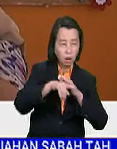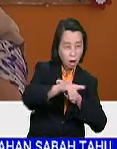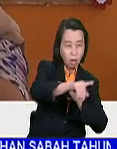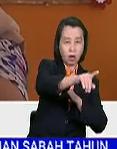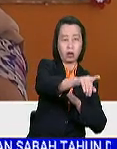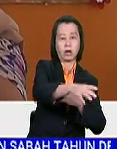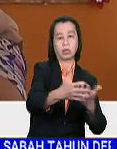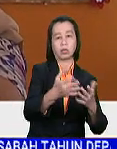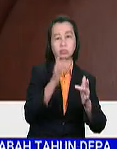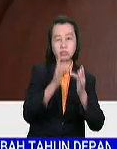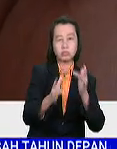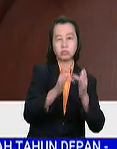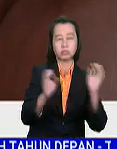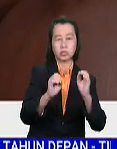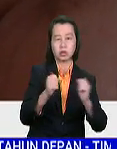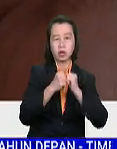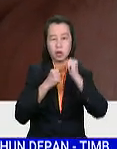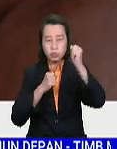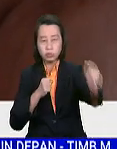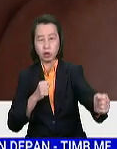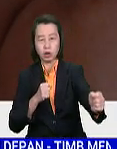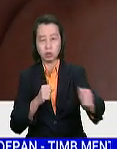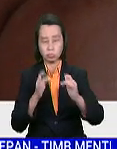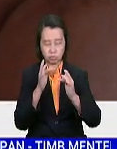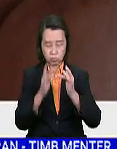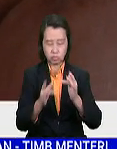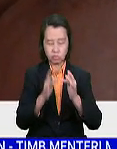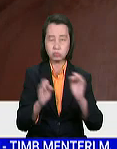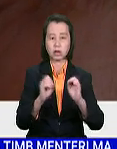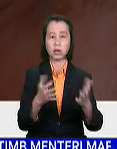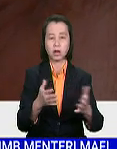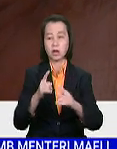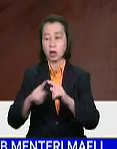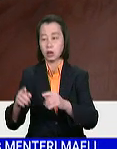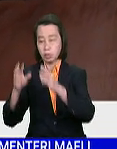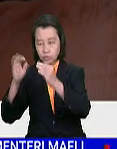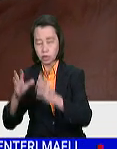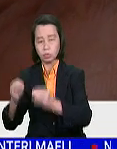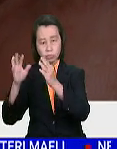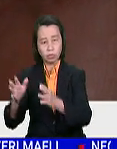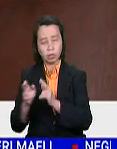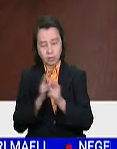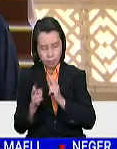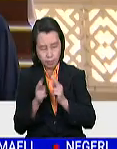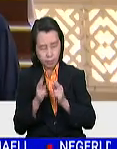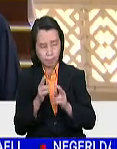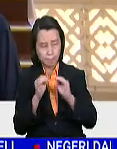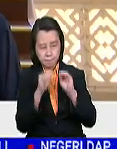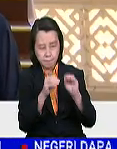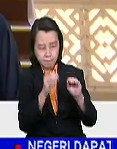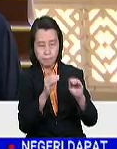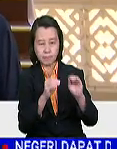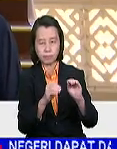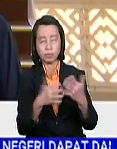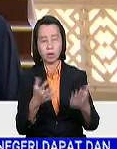dan sebagainya jauh daripada capaian internet kan tapi gurune berusaha aja untuk menyampaikan pengajaran